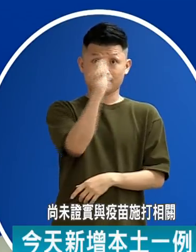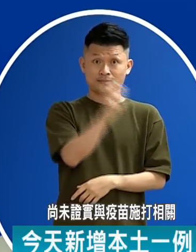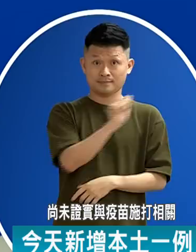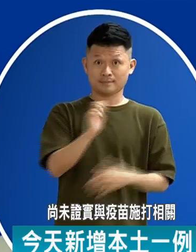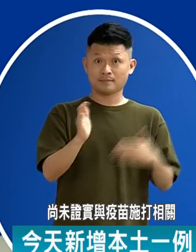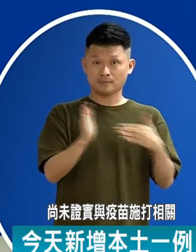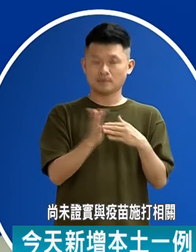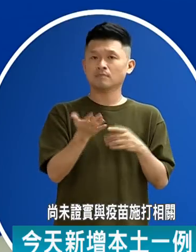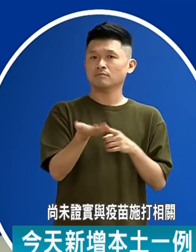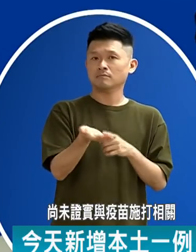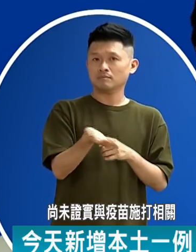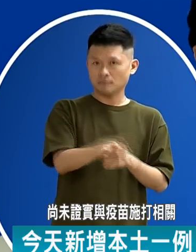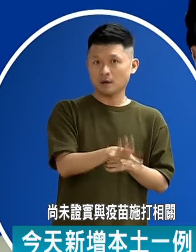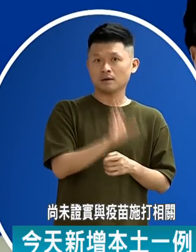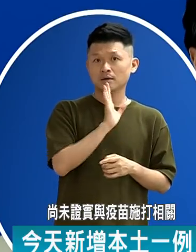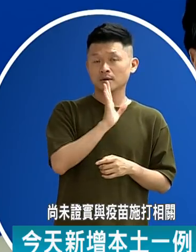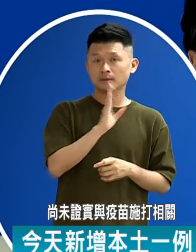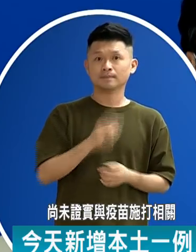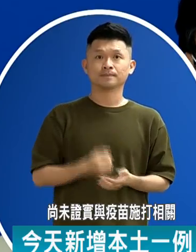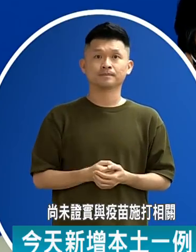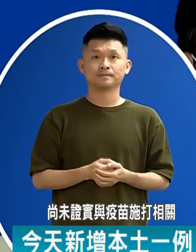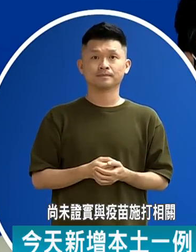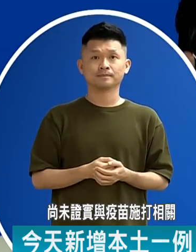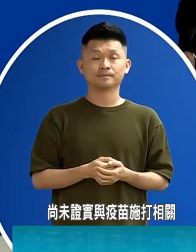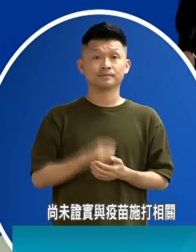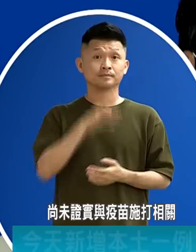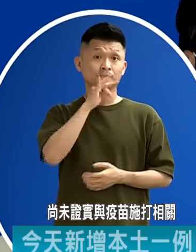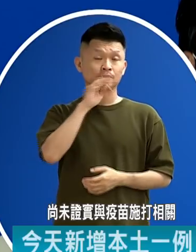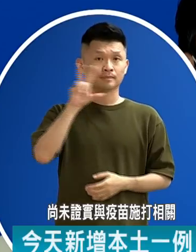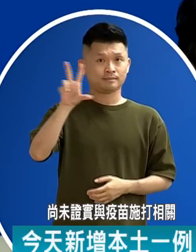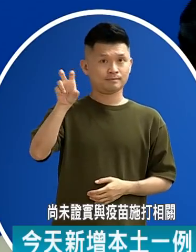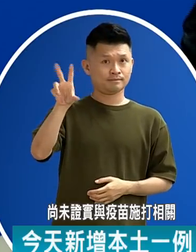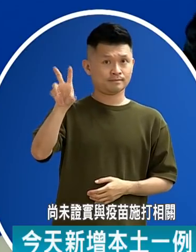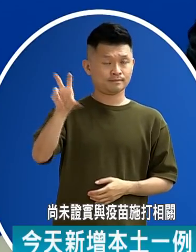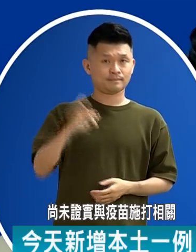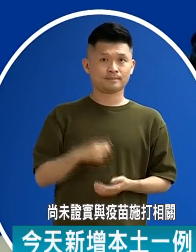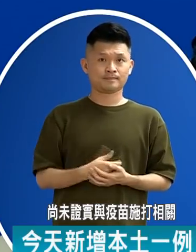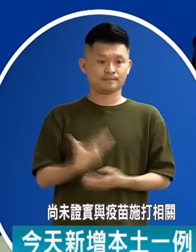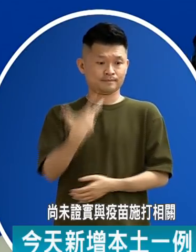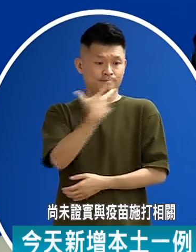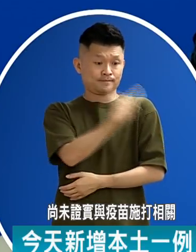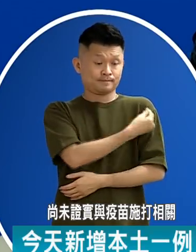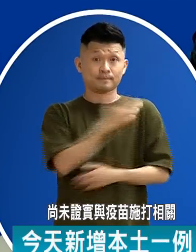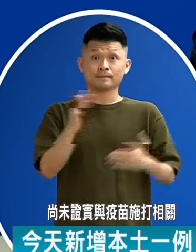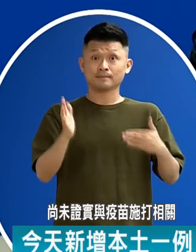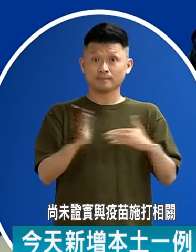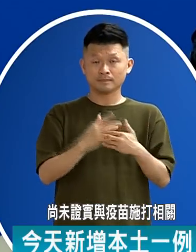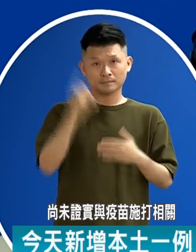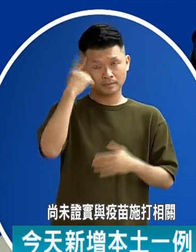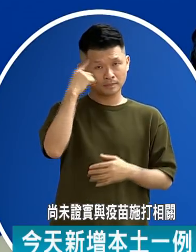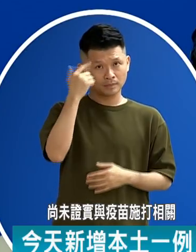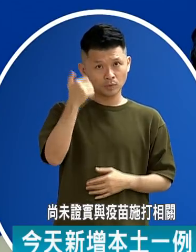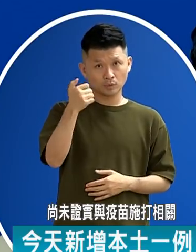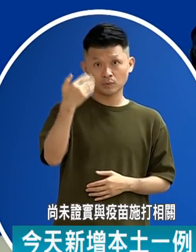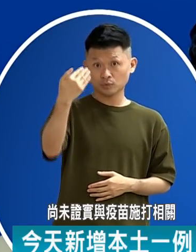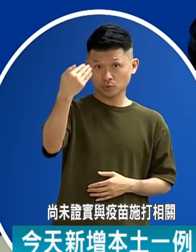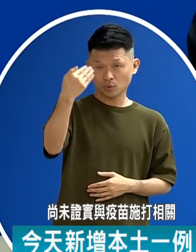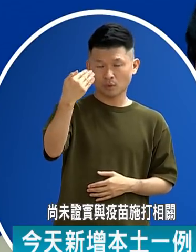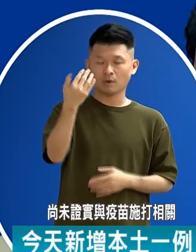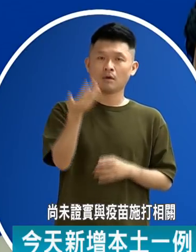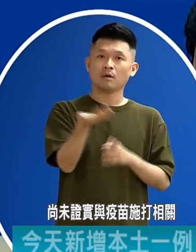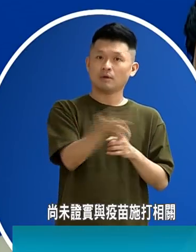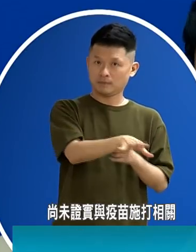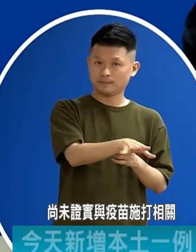种后发生死亡不良事件，那年龄是77岁，是在接种疫苗后59日发